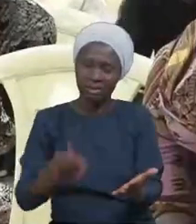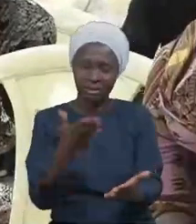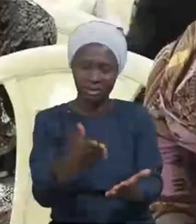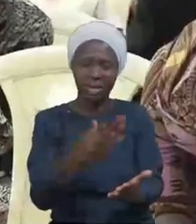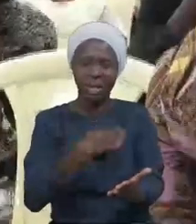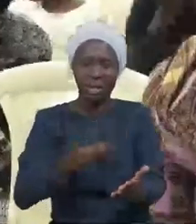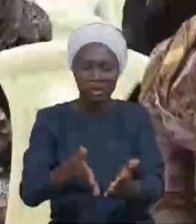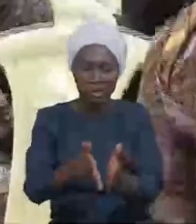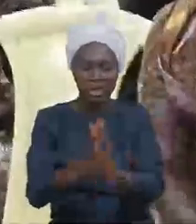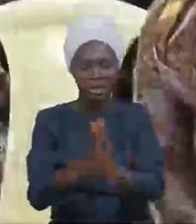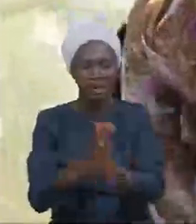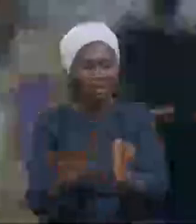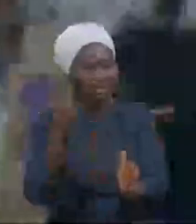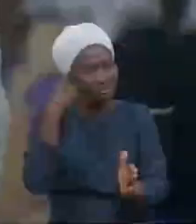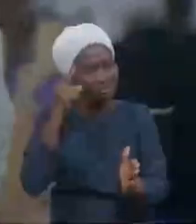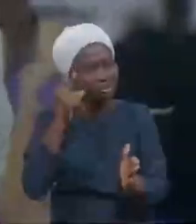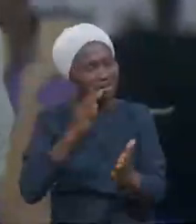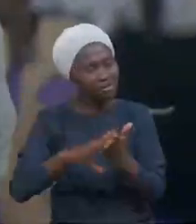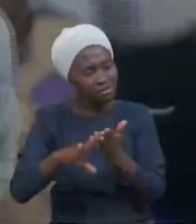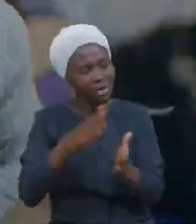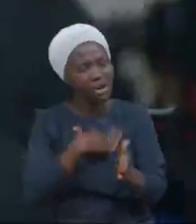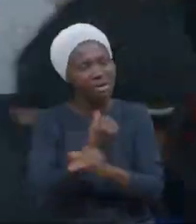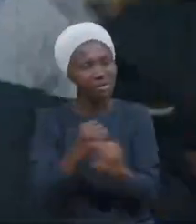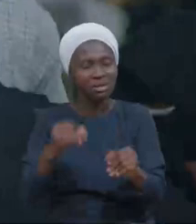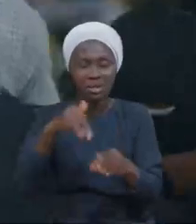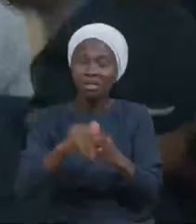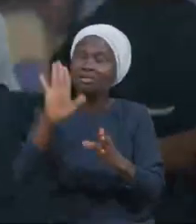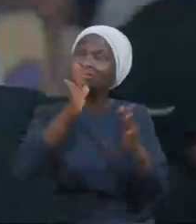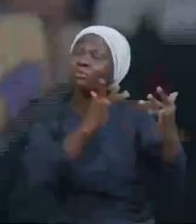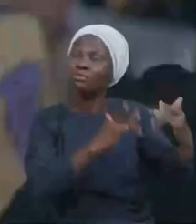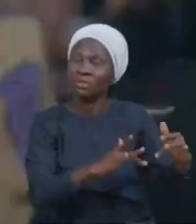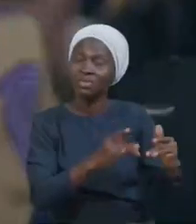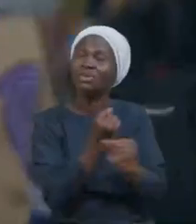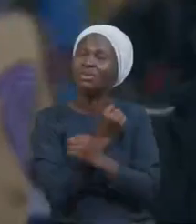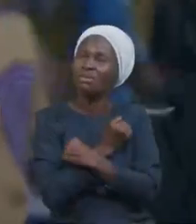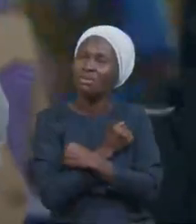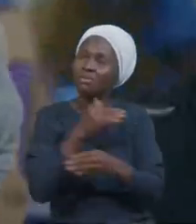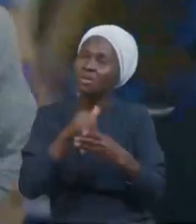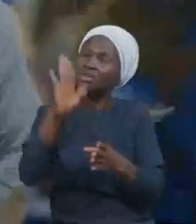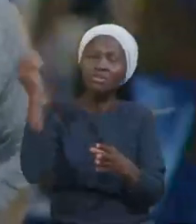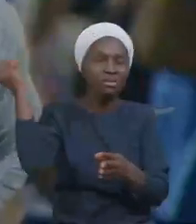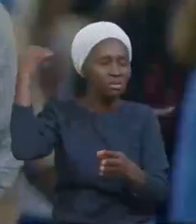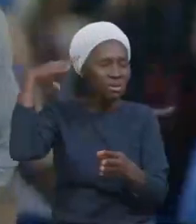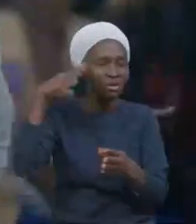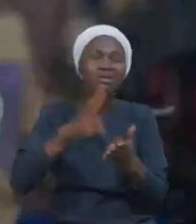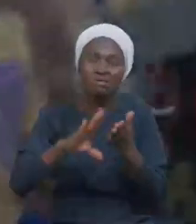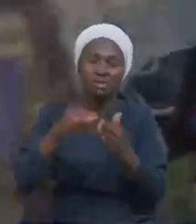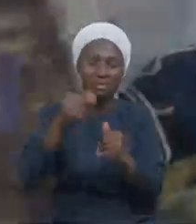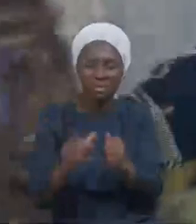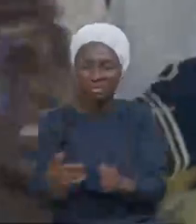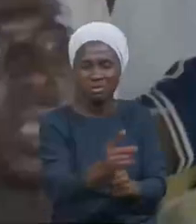ta miséricorde, dans ton amour, dans ta grâce, pardonne à chacun au nom de